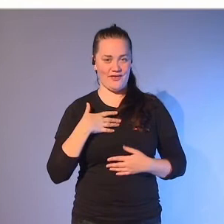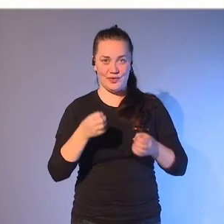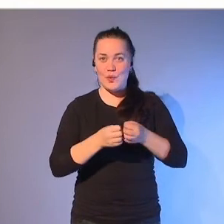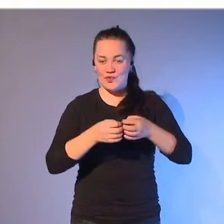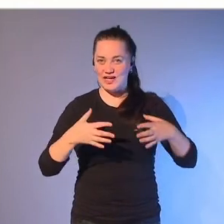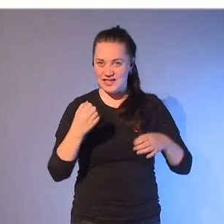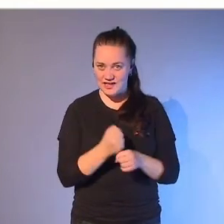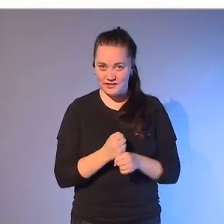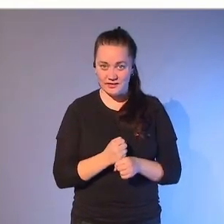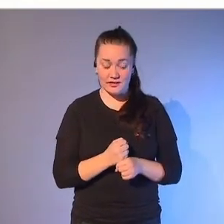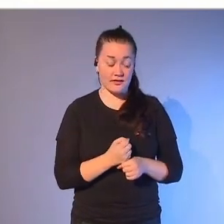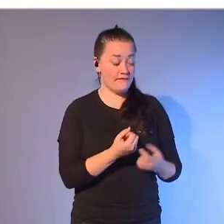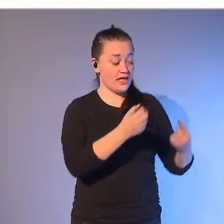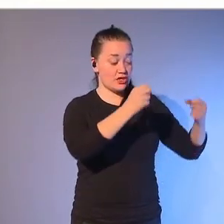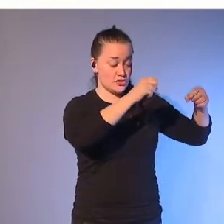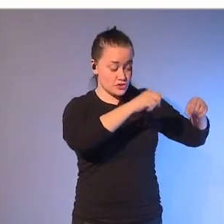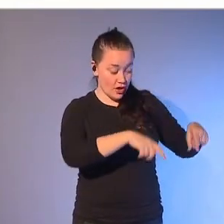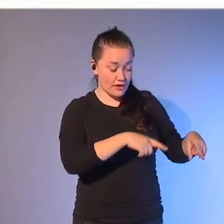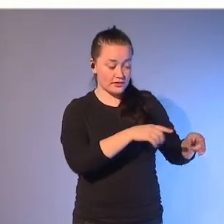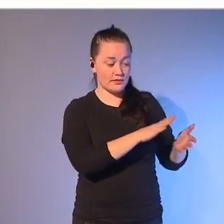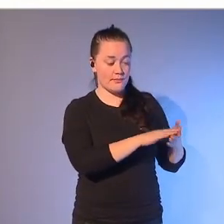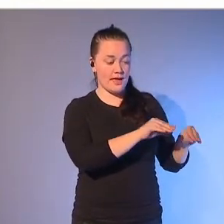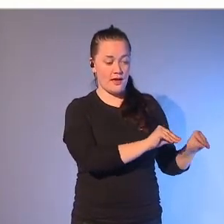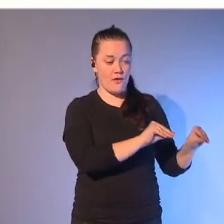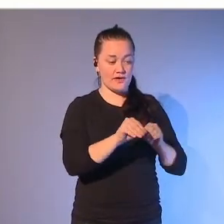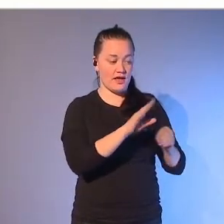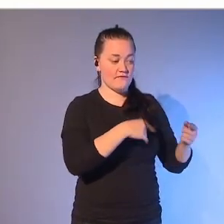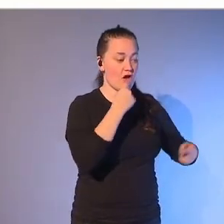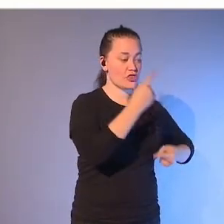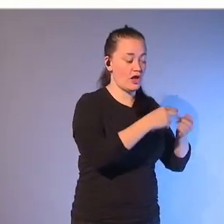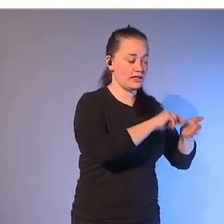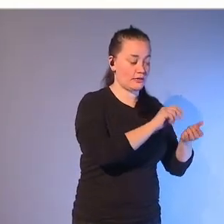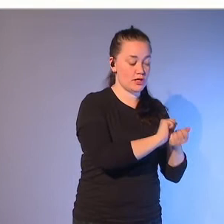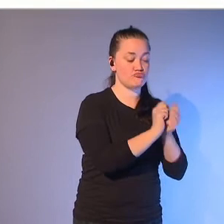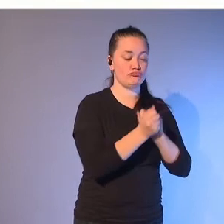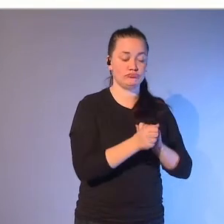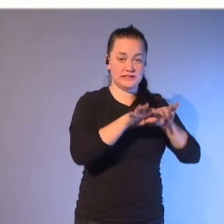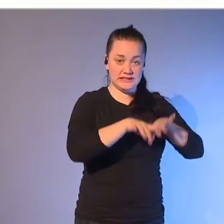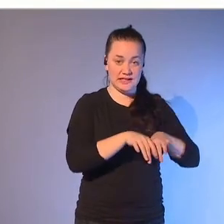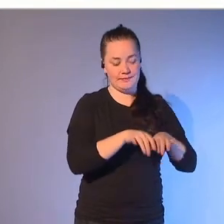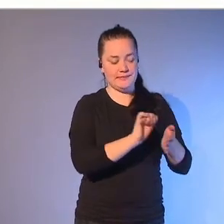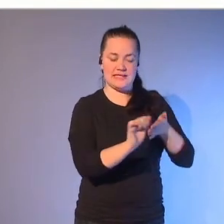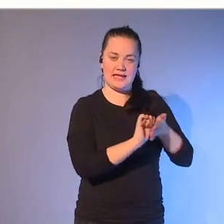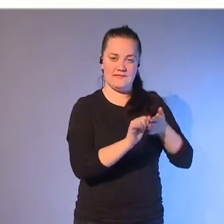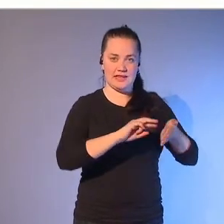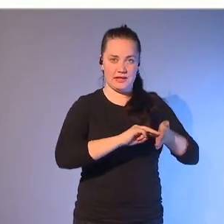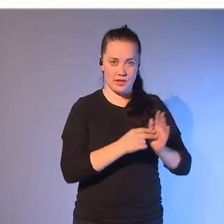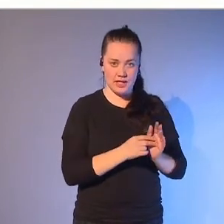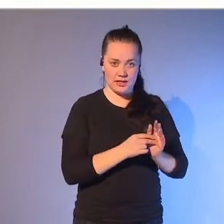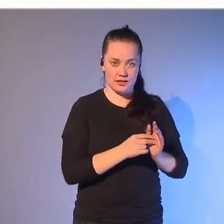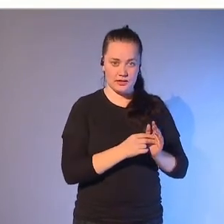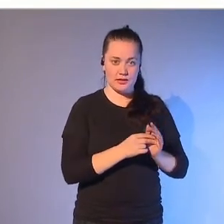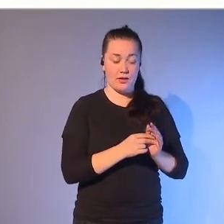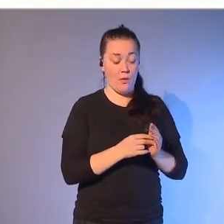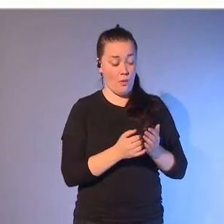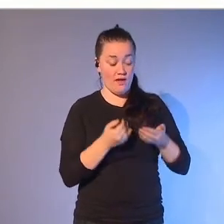utviklingen, ikke sant? Vi har startet med overgangen fra taleteknologi til skriveteknologi. Innenfor skriveteknologien